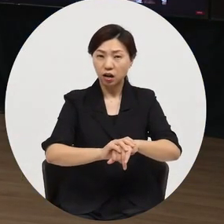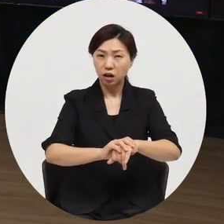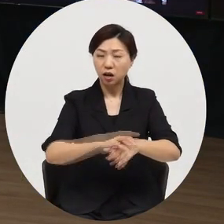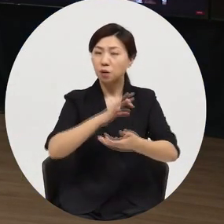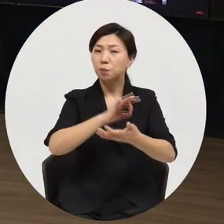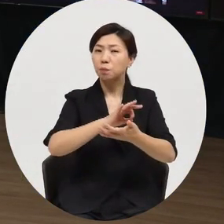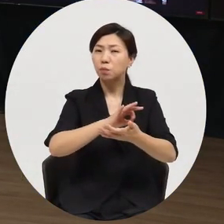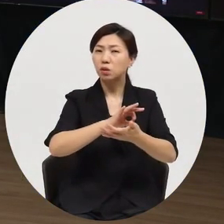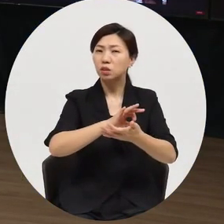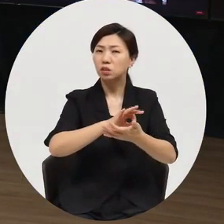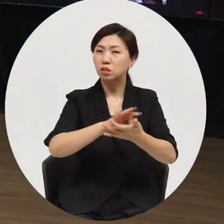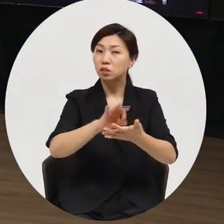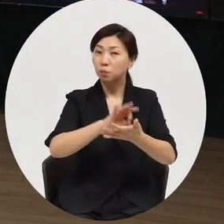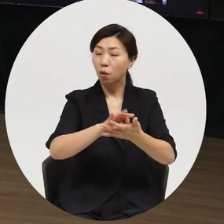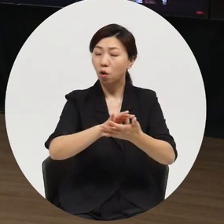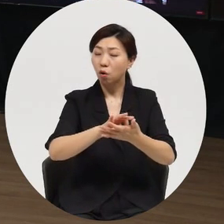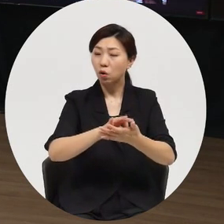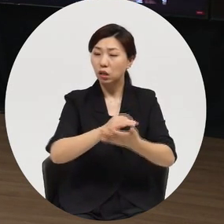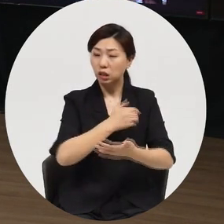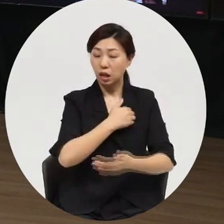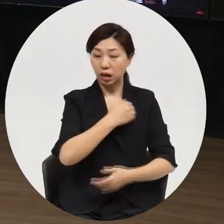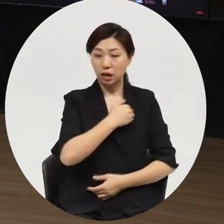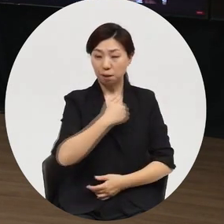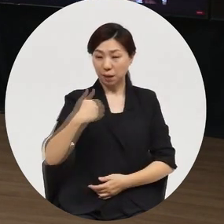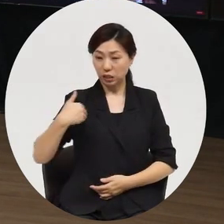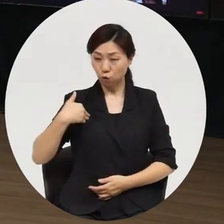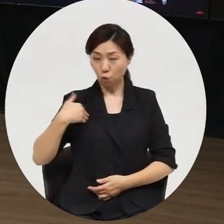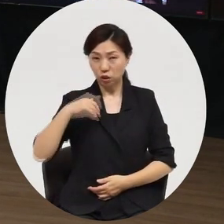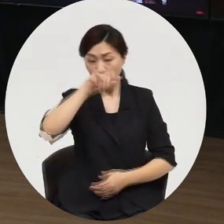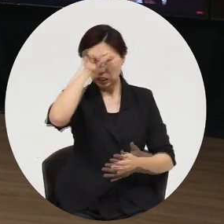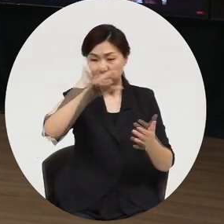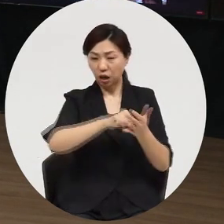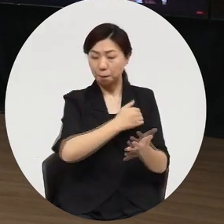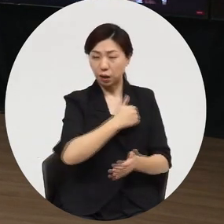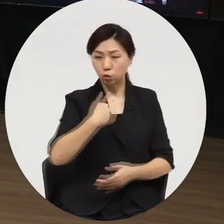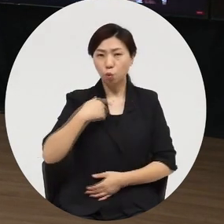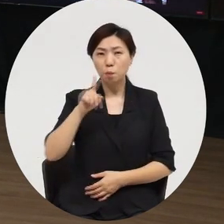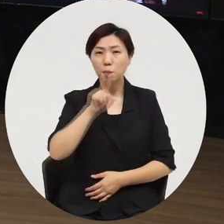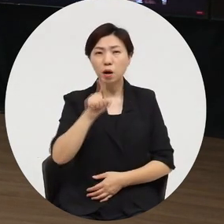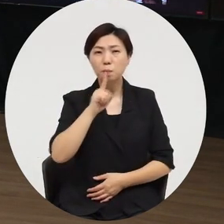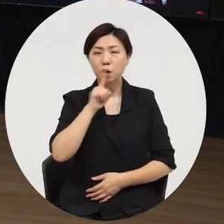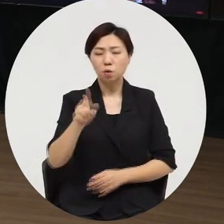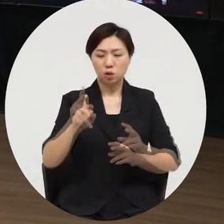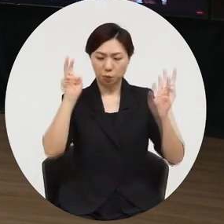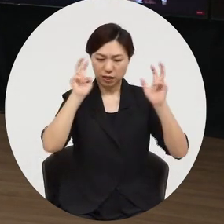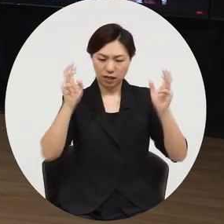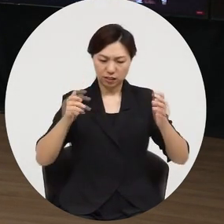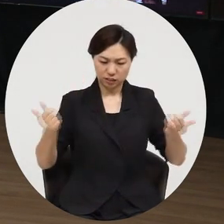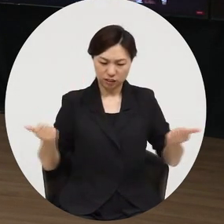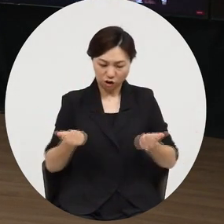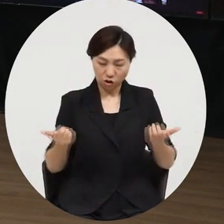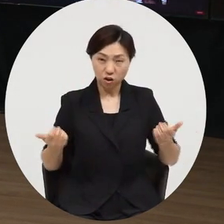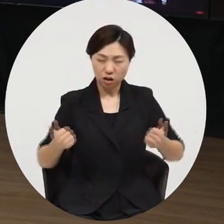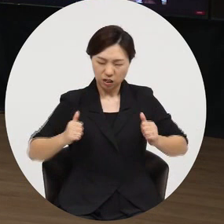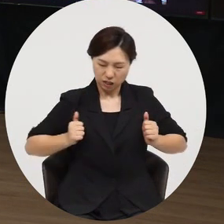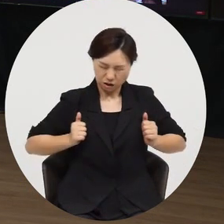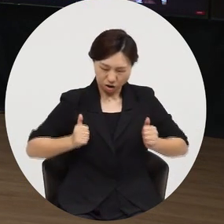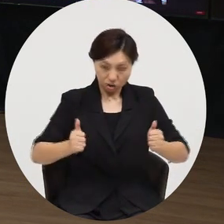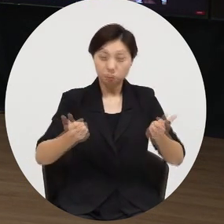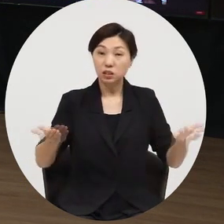쓰이면은 그 좋은 건데, 제가 만족한다는 뜻은, 제가 열심히 이렇게 일을, 회사 일을 하고 일을